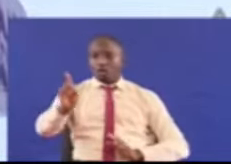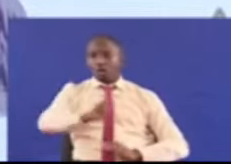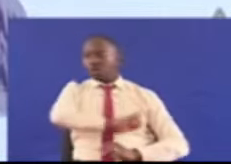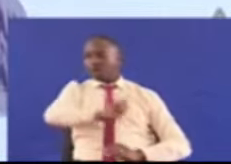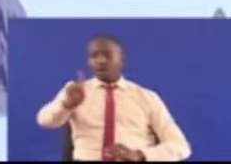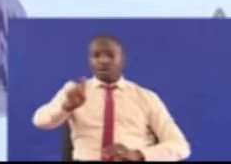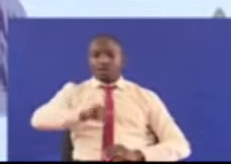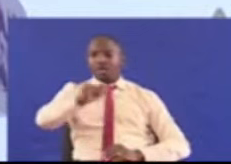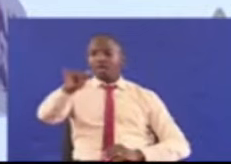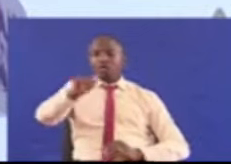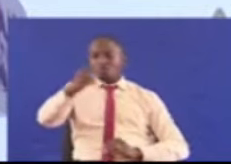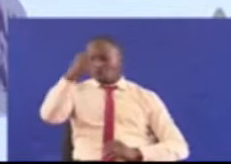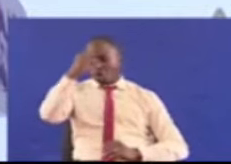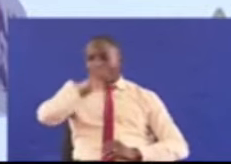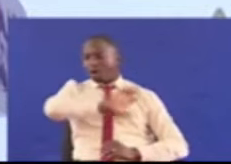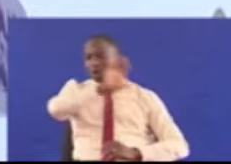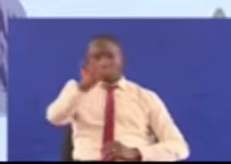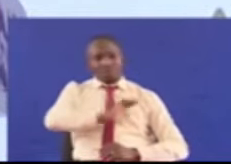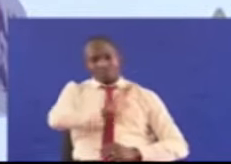Dodoma ndege yote hiyo.